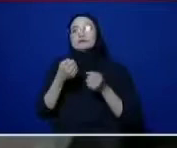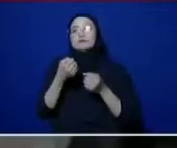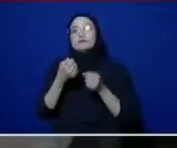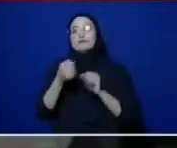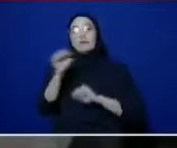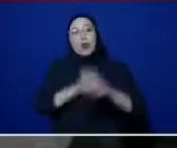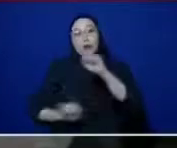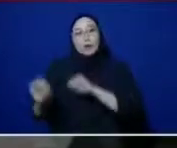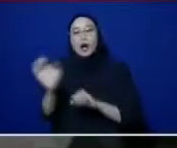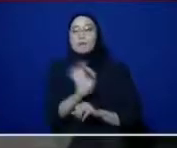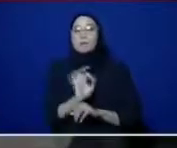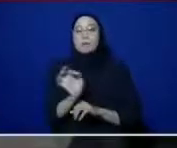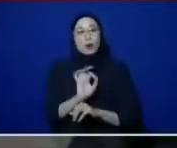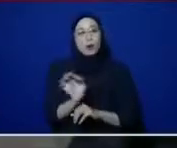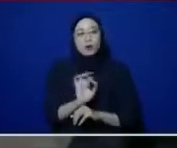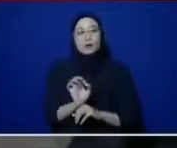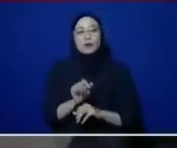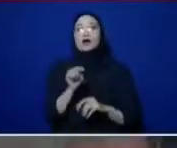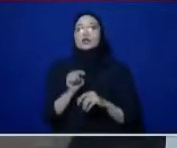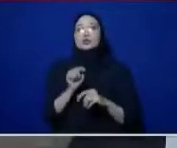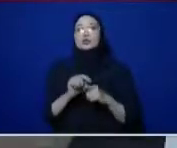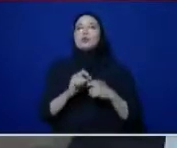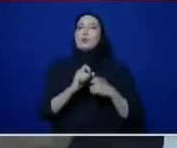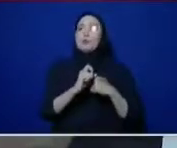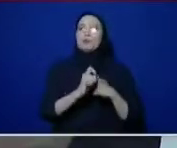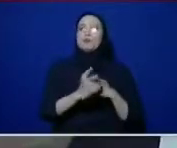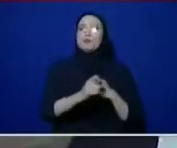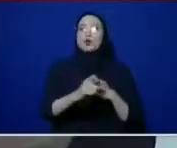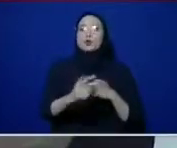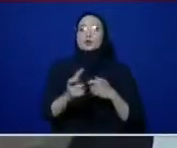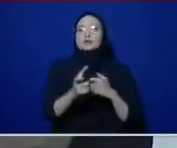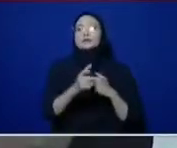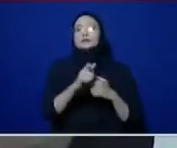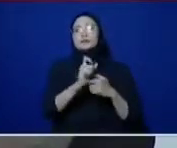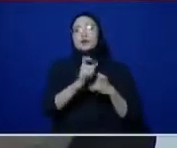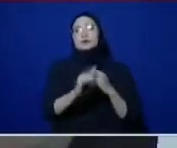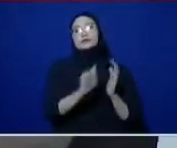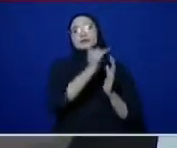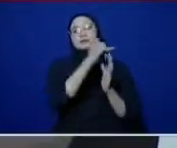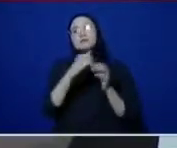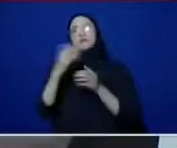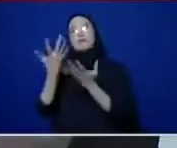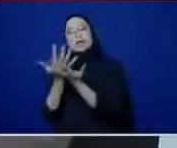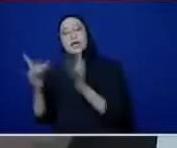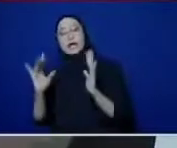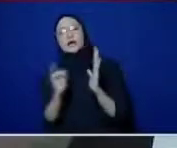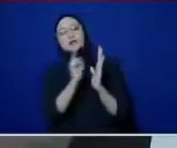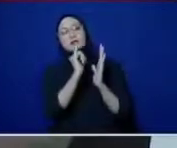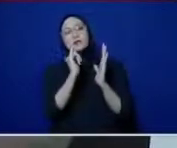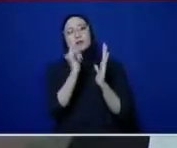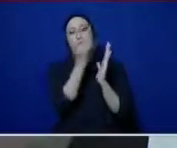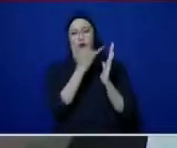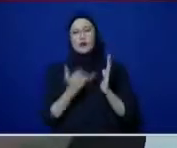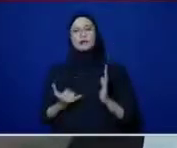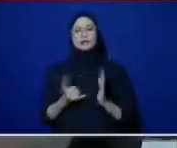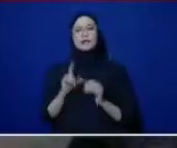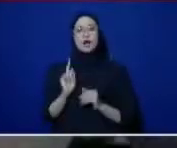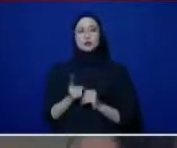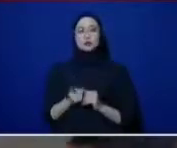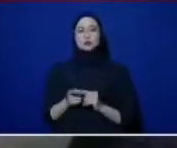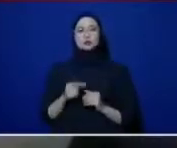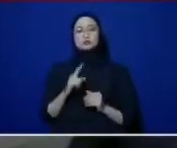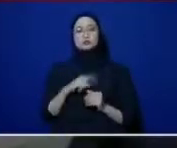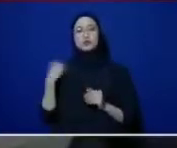ya itulah sebuah proses koreksi yang harus dilakukan oleh seluruh masyarakat. Kita ini manusia biasa. Ada